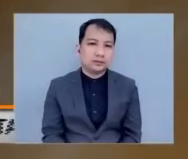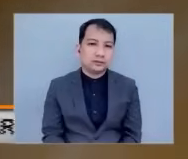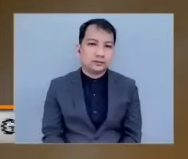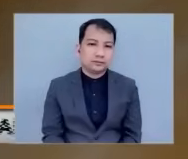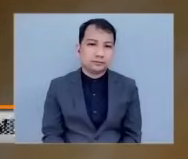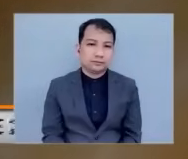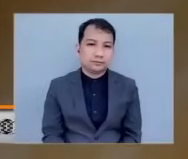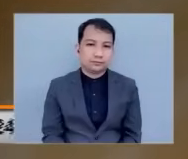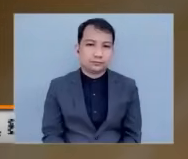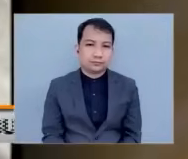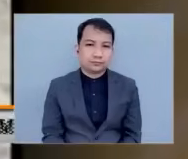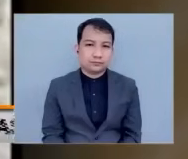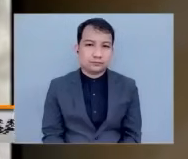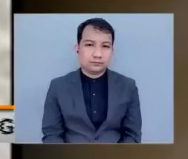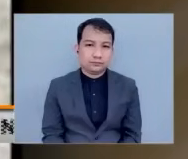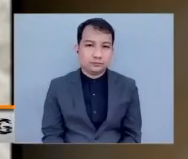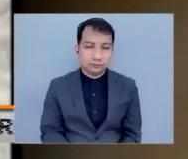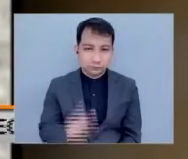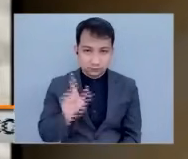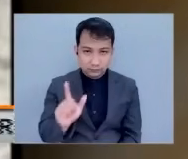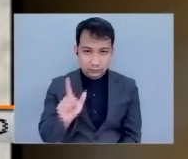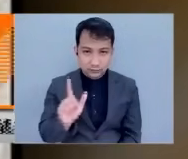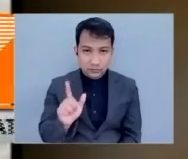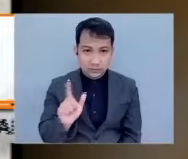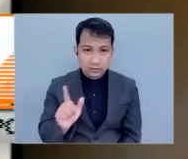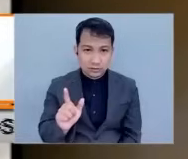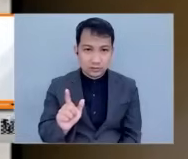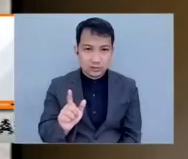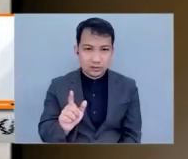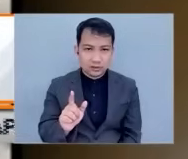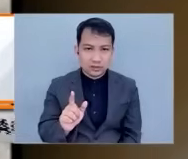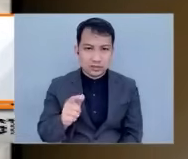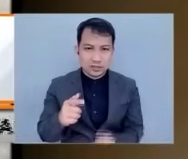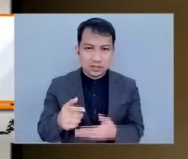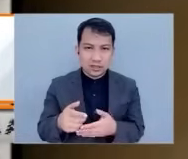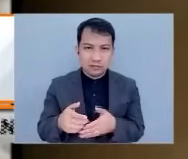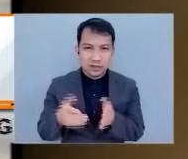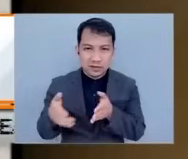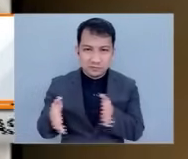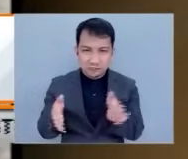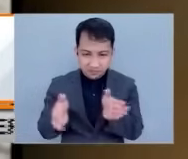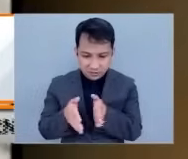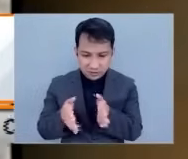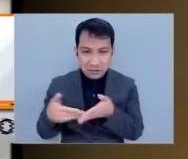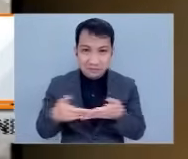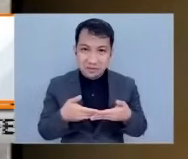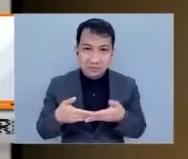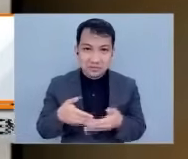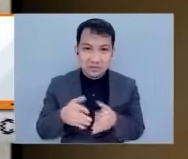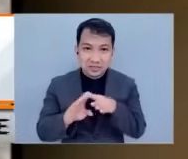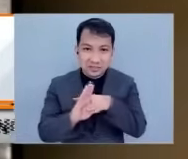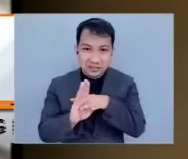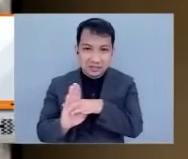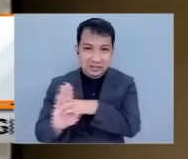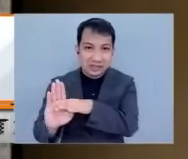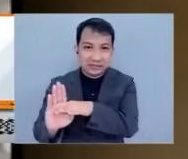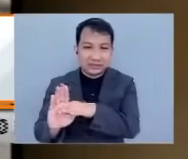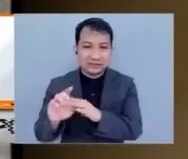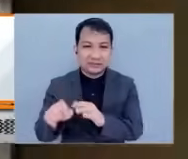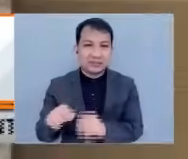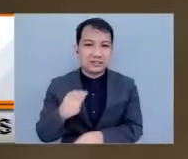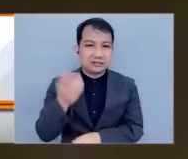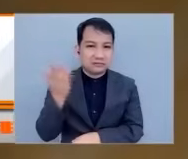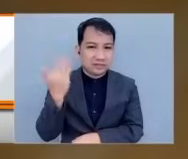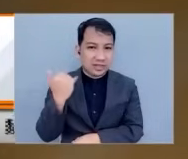Nasa 20 baby sharks o pups ang tumambad sa mga residente sa dalampasigan ng Barangay Pasil sa Santander, Cebu nitong nakaraang